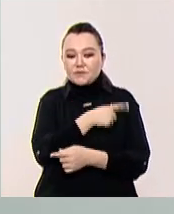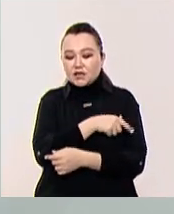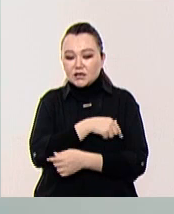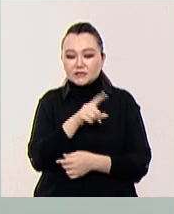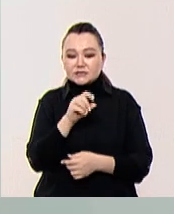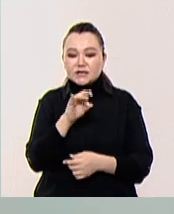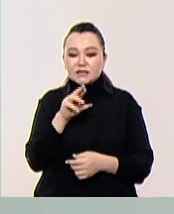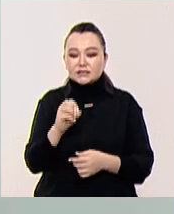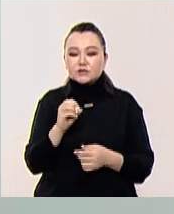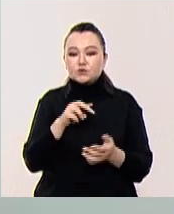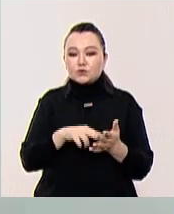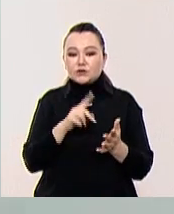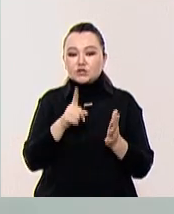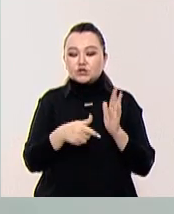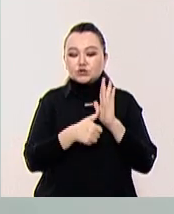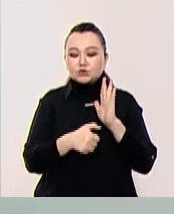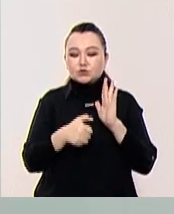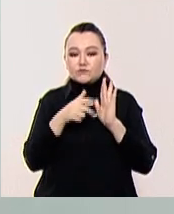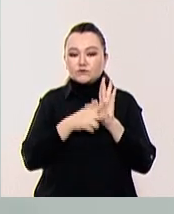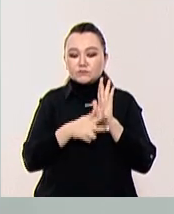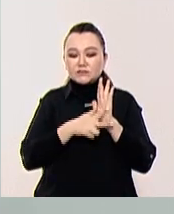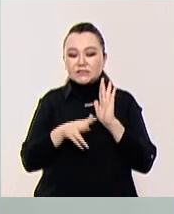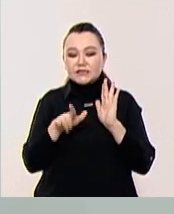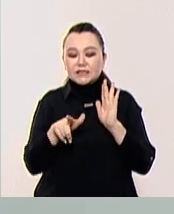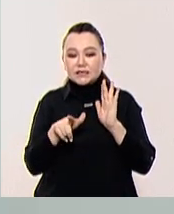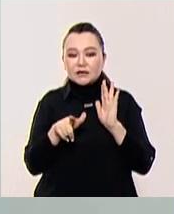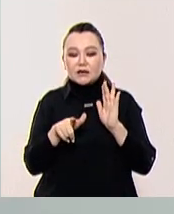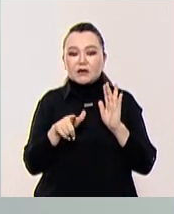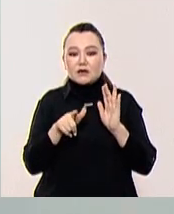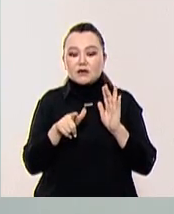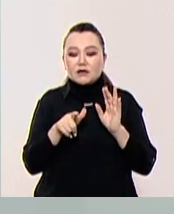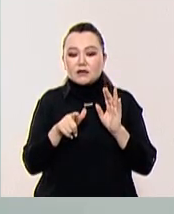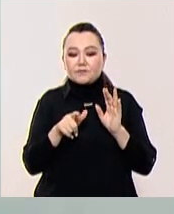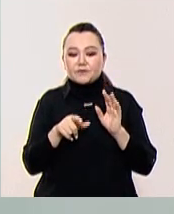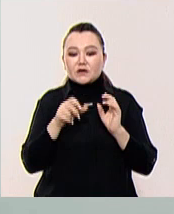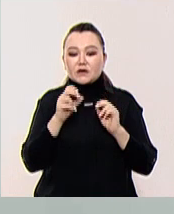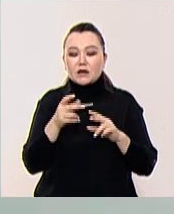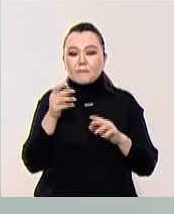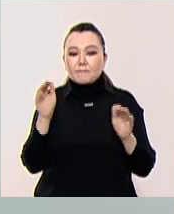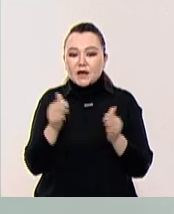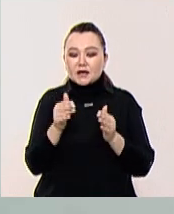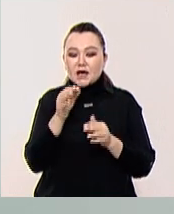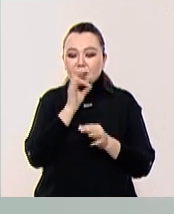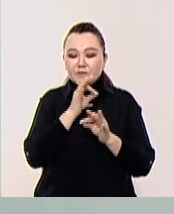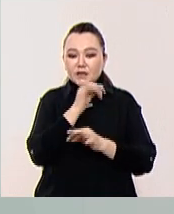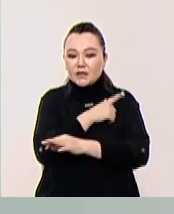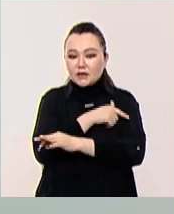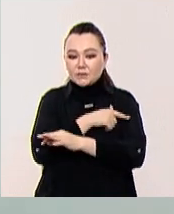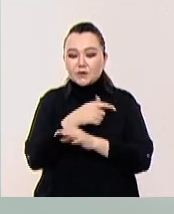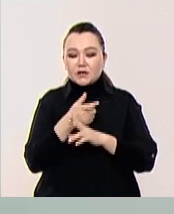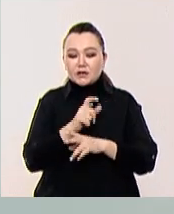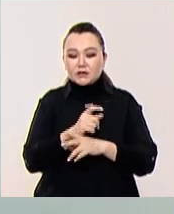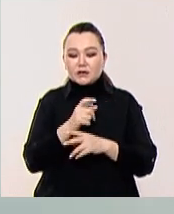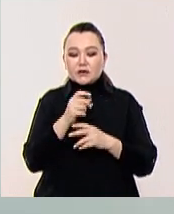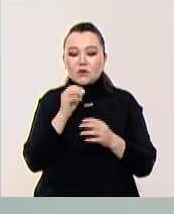Зерде стоит 1680 тенге. Тогда как вот с мелким аптекам и средним аптекам вот эти